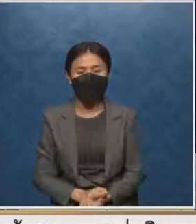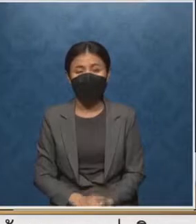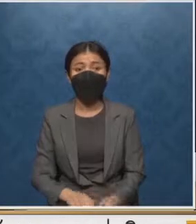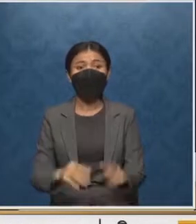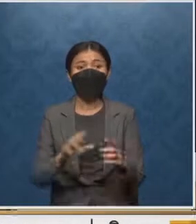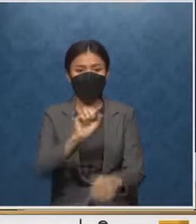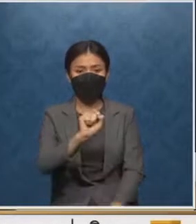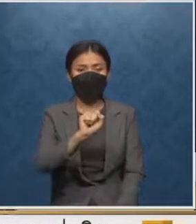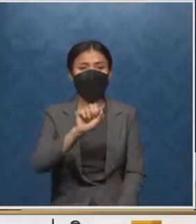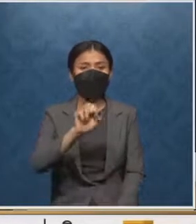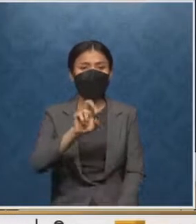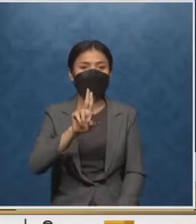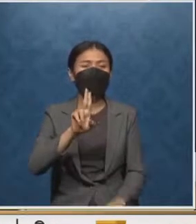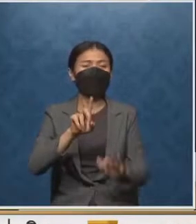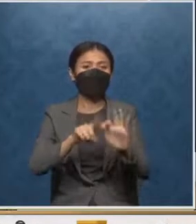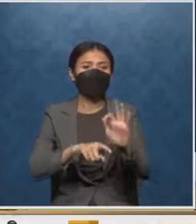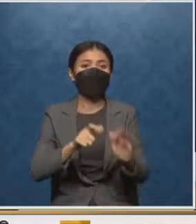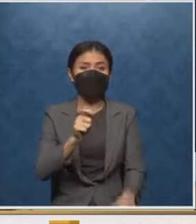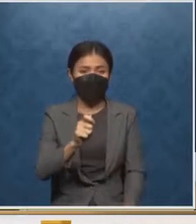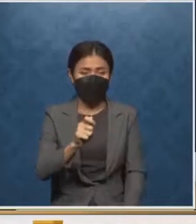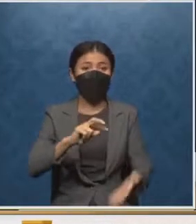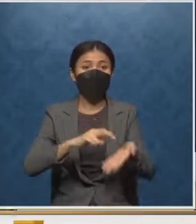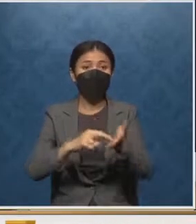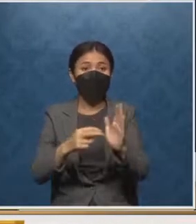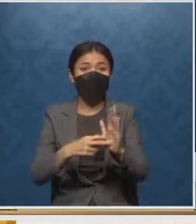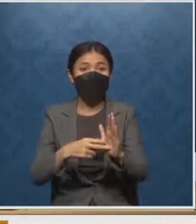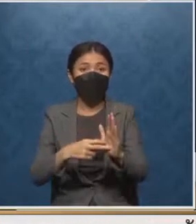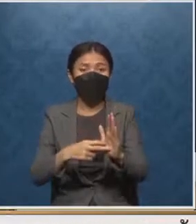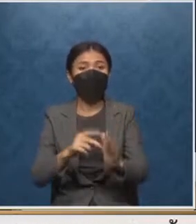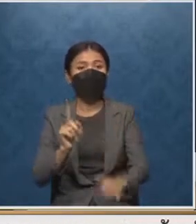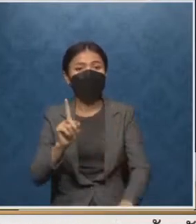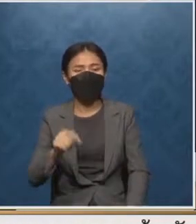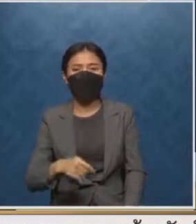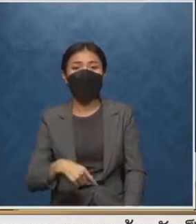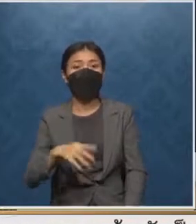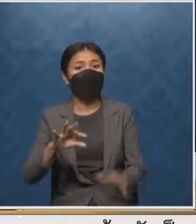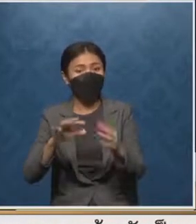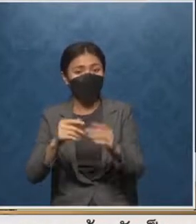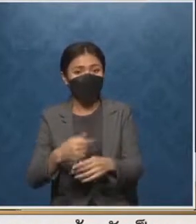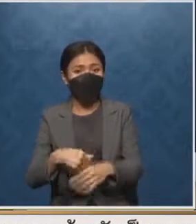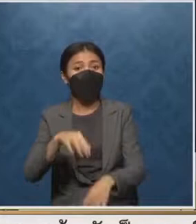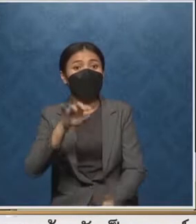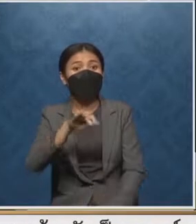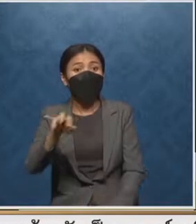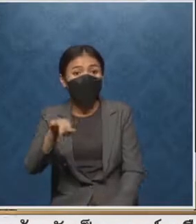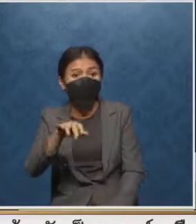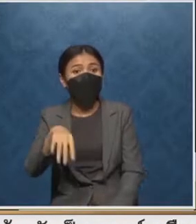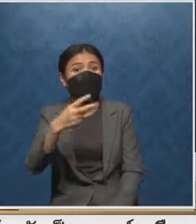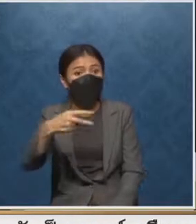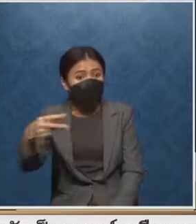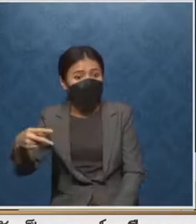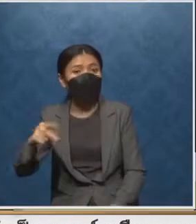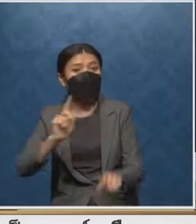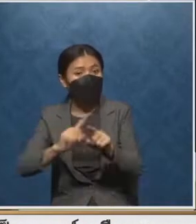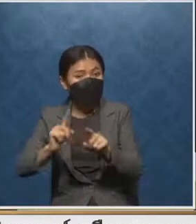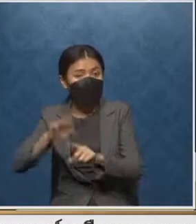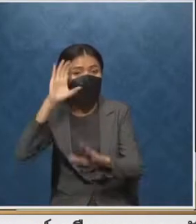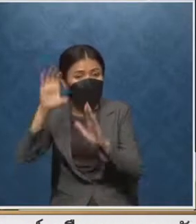ายความว่าสิ่งที่ทำให้ปรากฏด้วยตัวอักษรเครื่องหมายภาพหรือเ